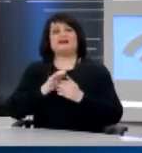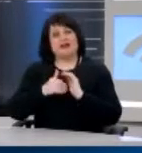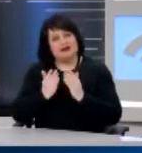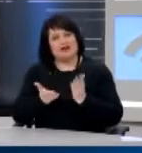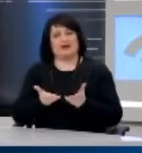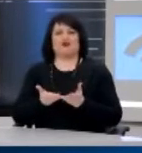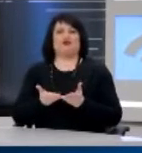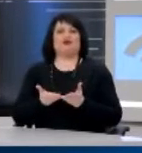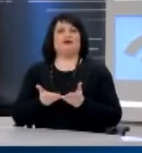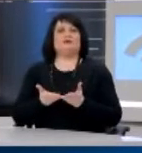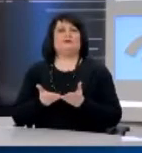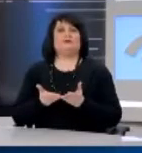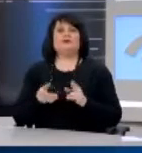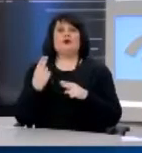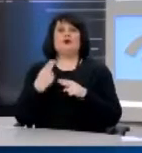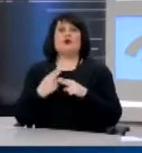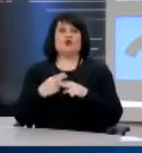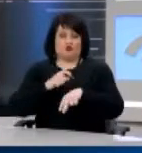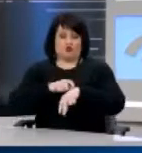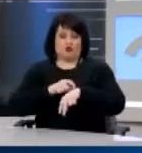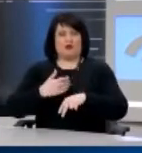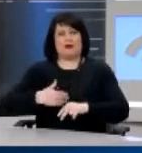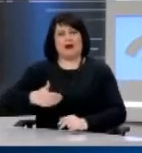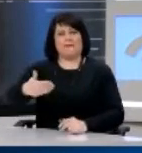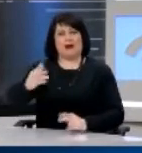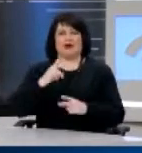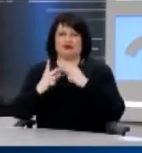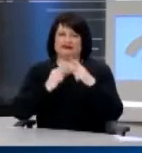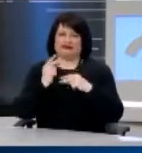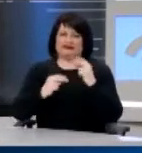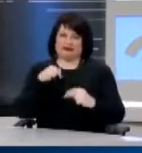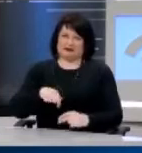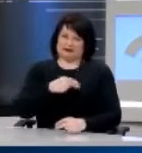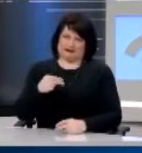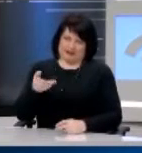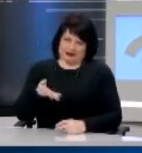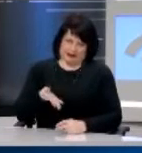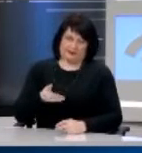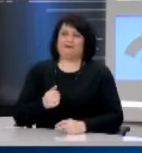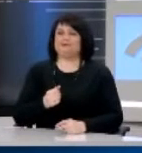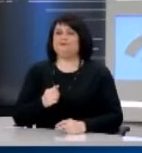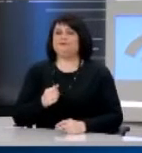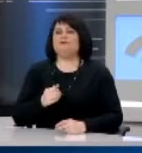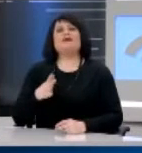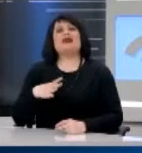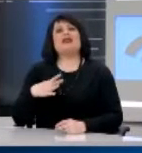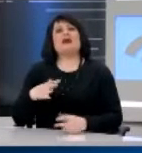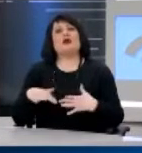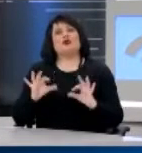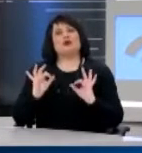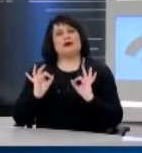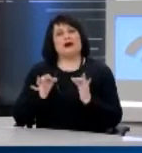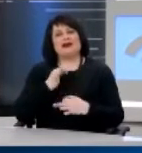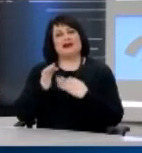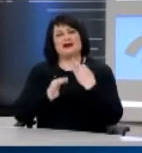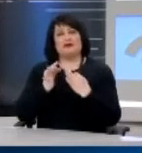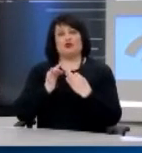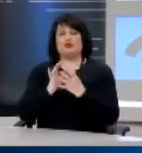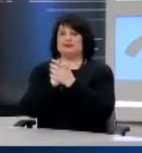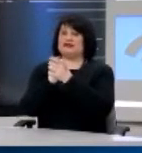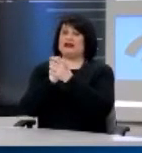ενδιαφέρουσα, αλλά και κρίσιμη για το μέλλον του τόπου συζήτηση αυτή που διεξάγεται. Και θέλω εξ αρχής να εξάρω το